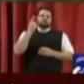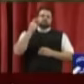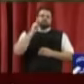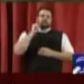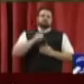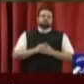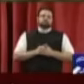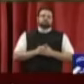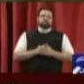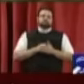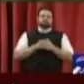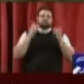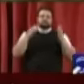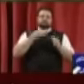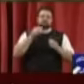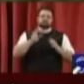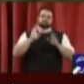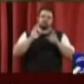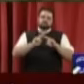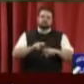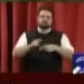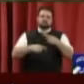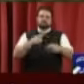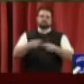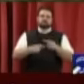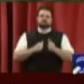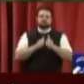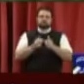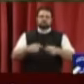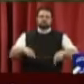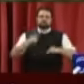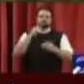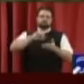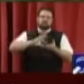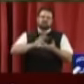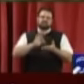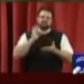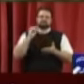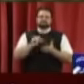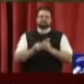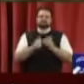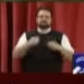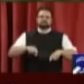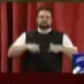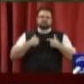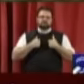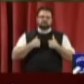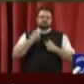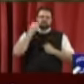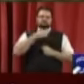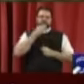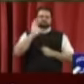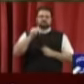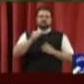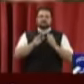hai să-l dăm la urmașii noștri o esență din toată trăirea mea. În momentul în care îți spui ai carte, ai parte, la ce